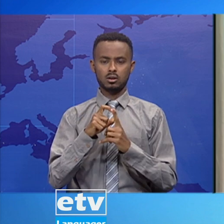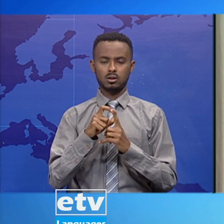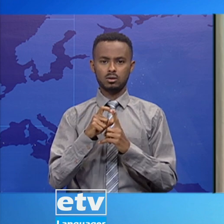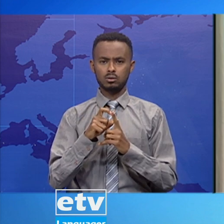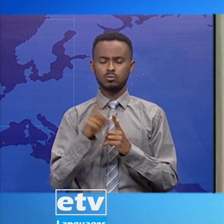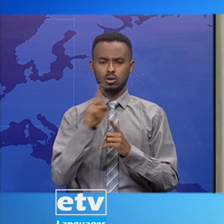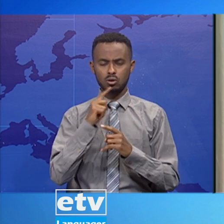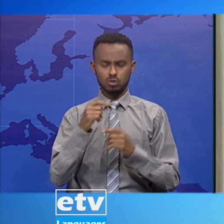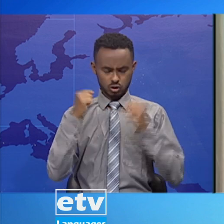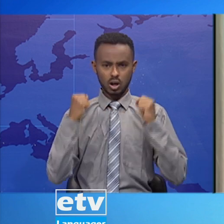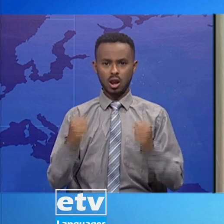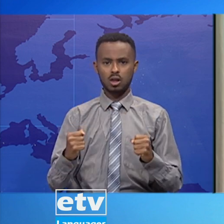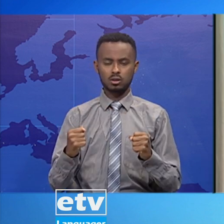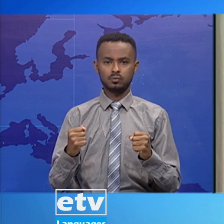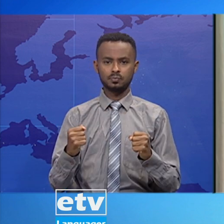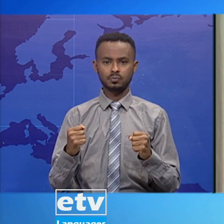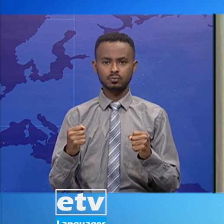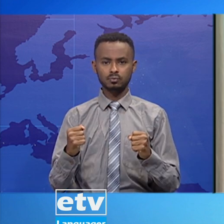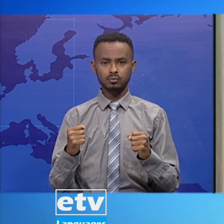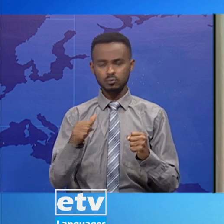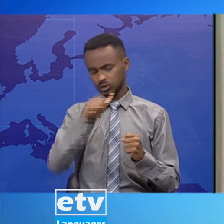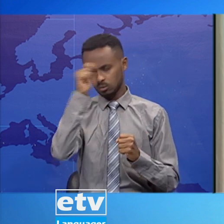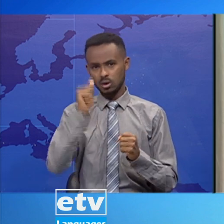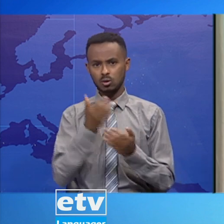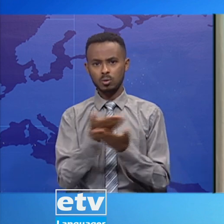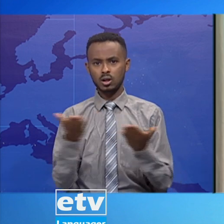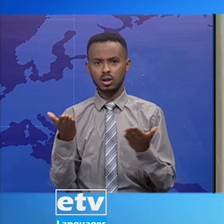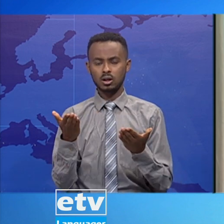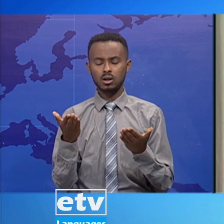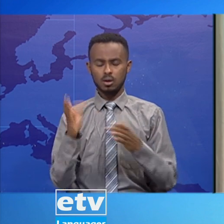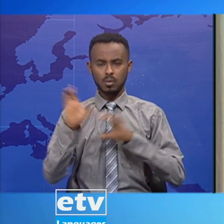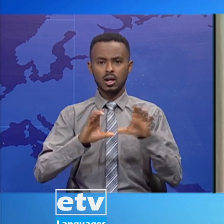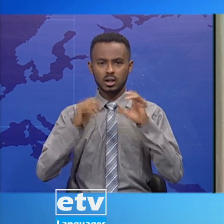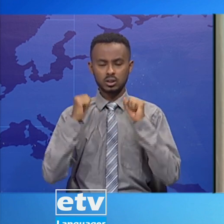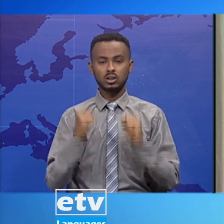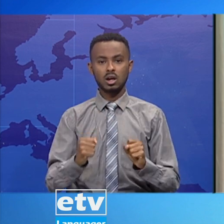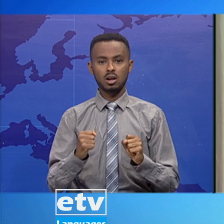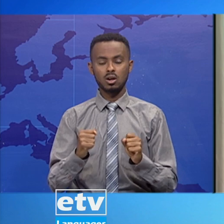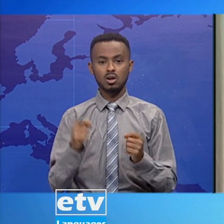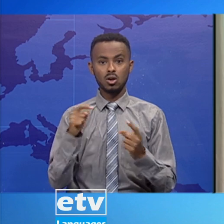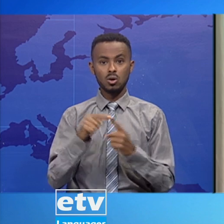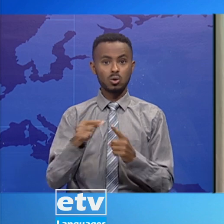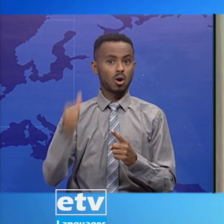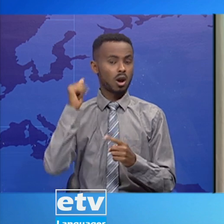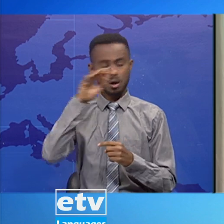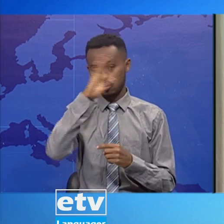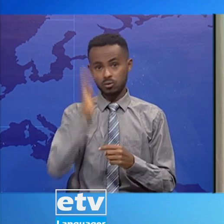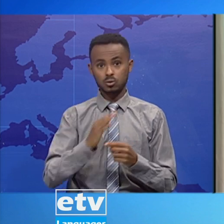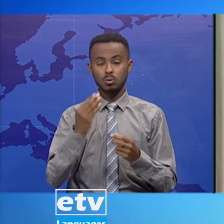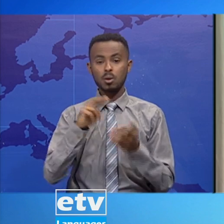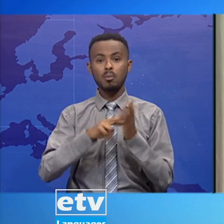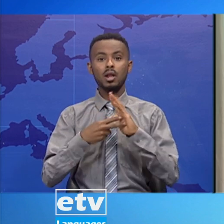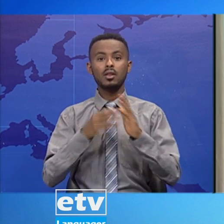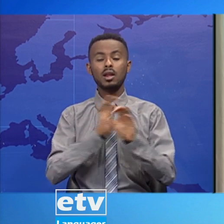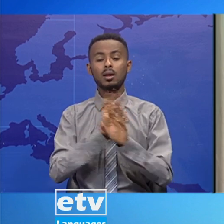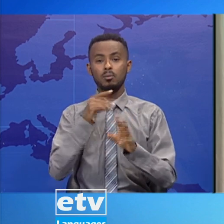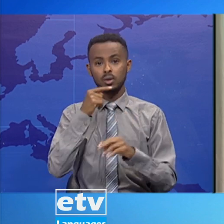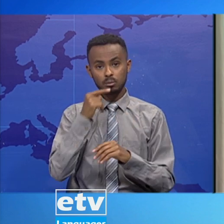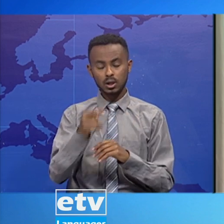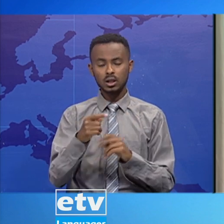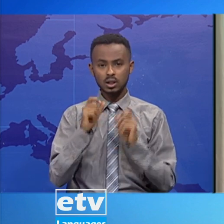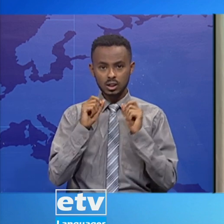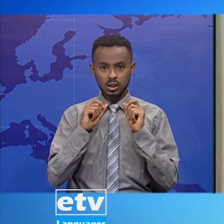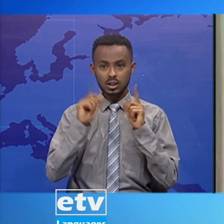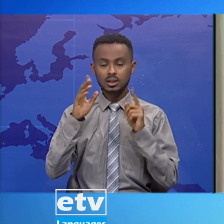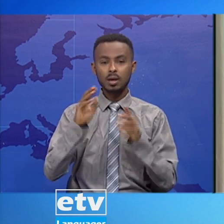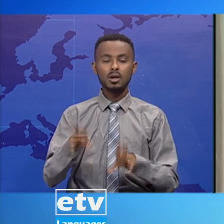በቃ ምንድነው ይሄ ትችላለህ፣ ማንኛውንም ነገር ማድረግ ትችላለህ፣ ወደ ኋላ ፍጹም ማለት የለብህም ብለ